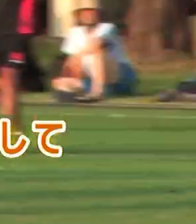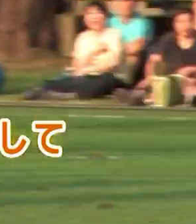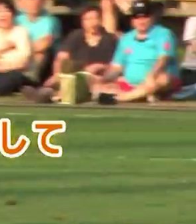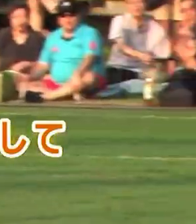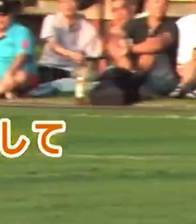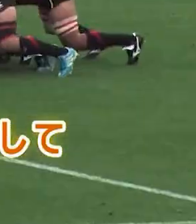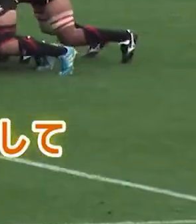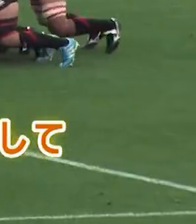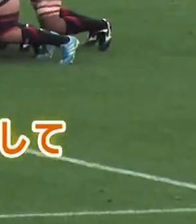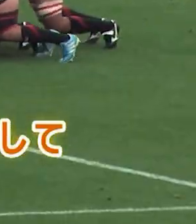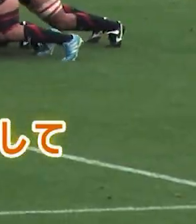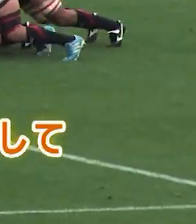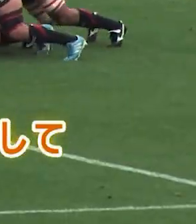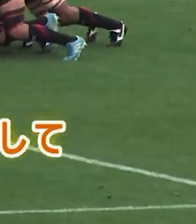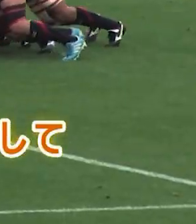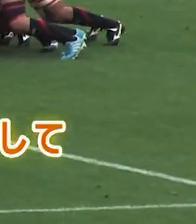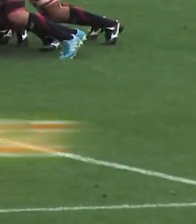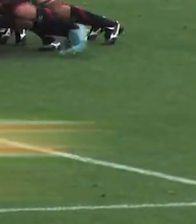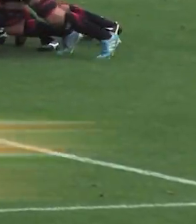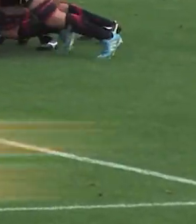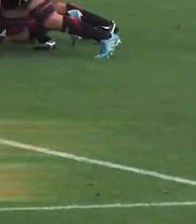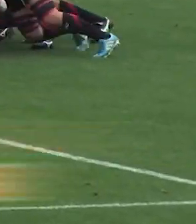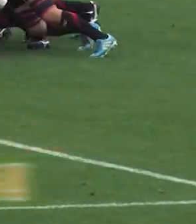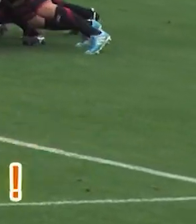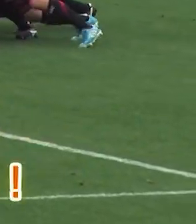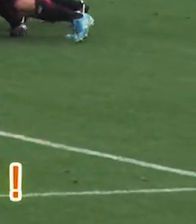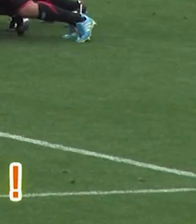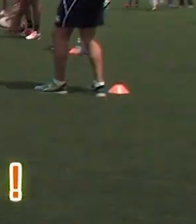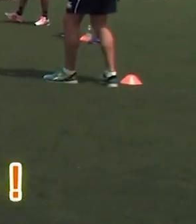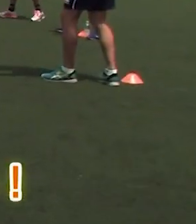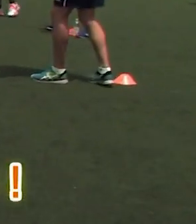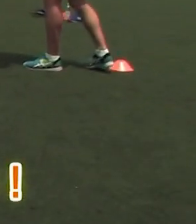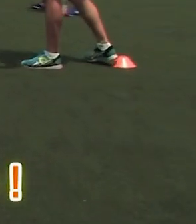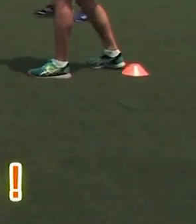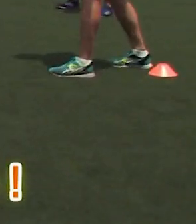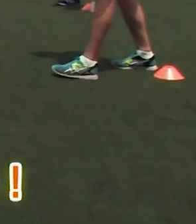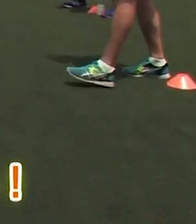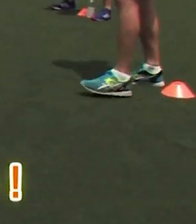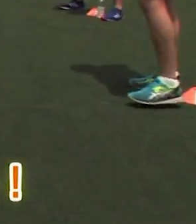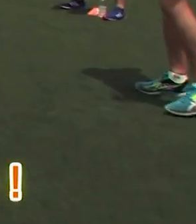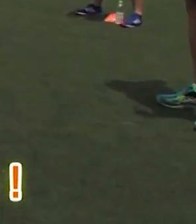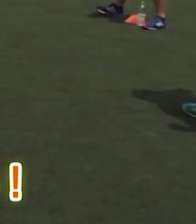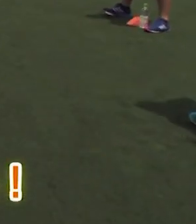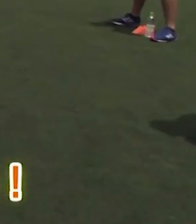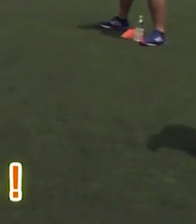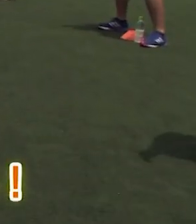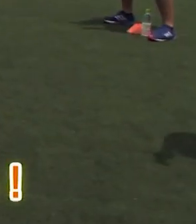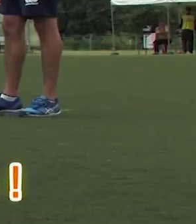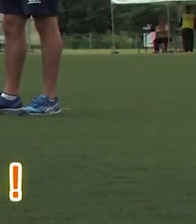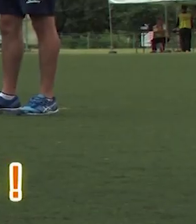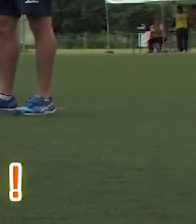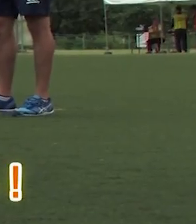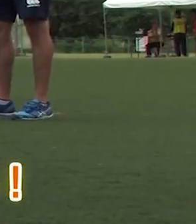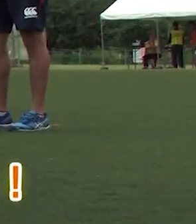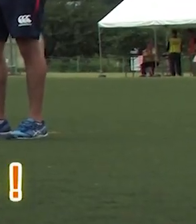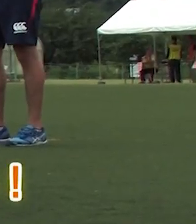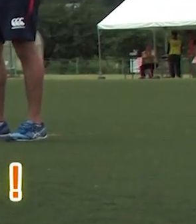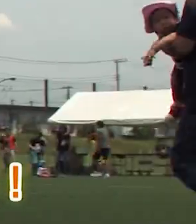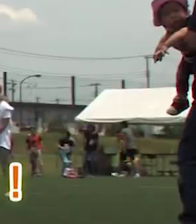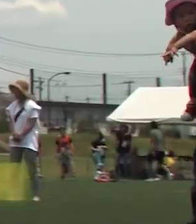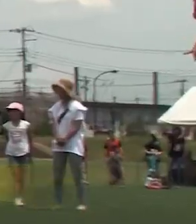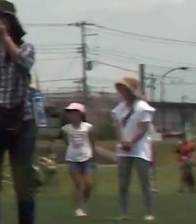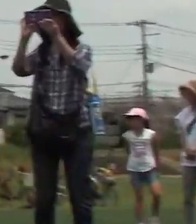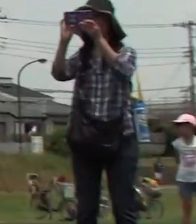してスクラムを組んでいきたい。ラグビーが盛り上がれば府中の町も人も元気にな